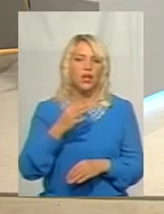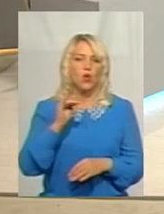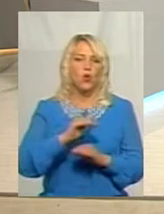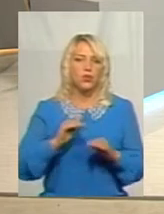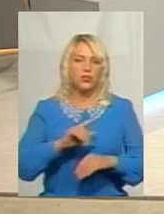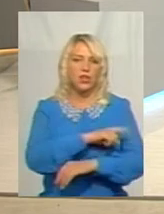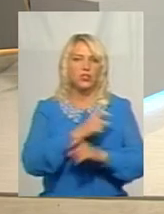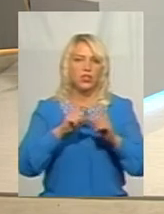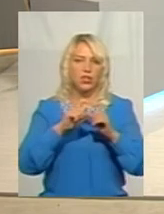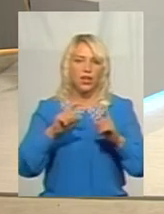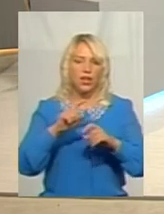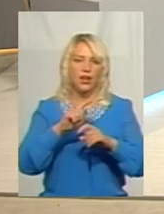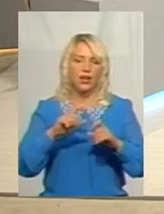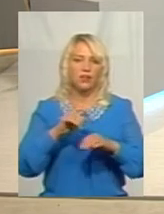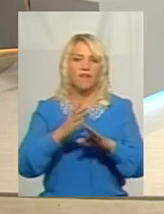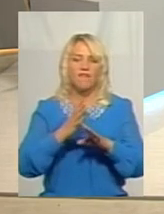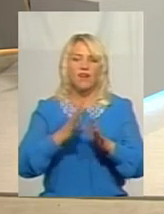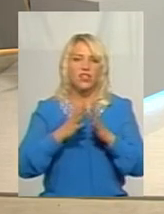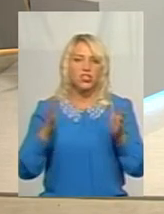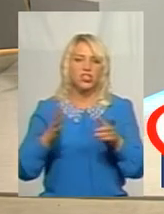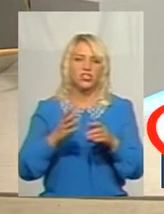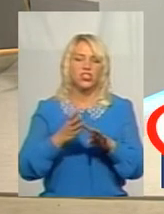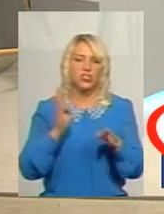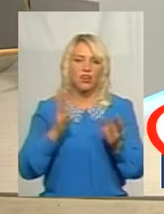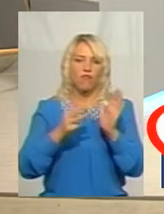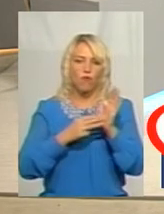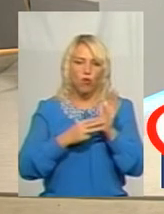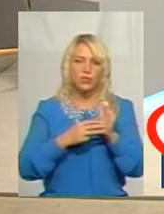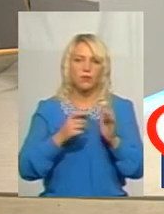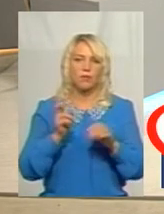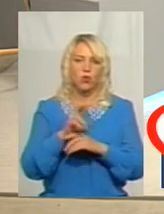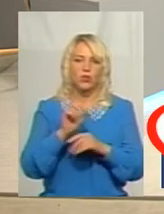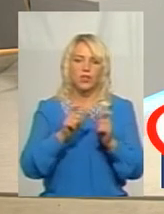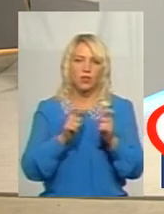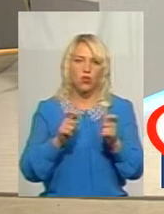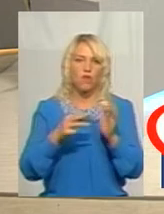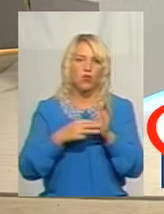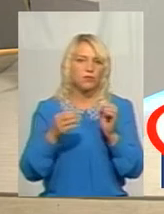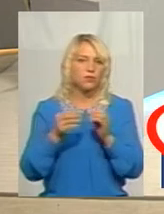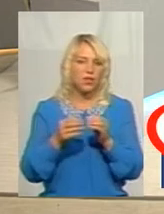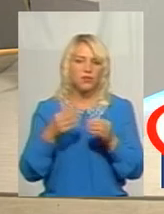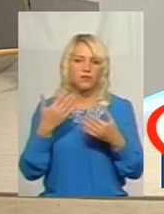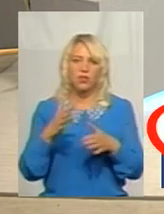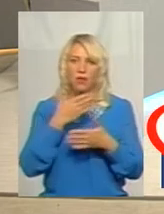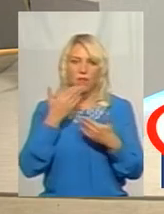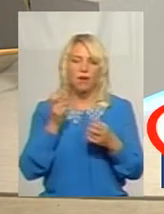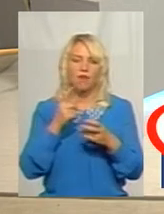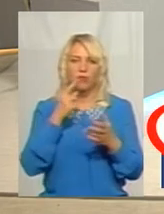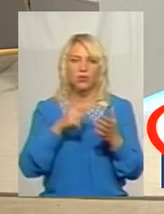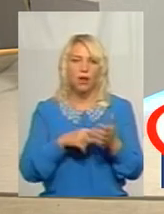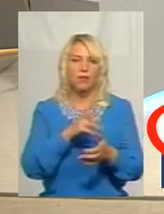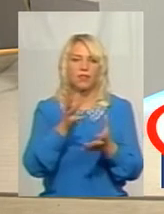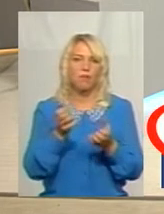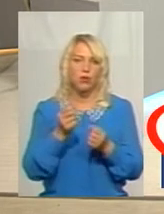лікарні величезні черги. О 8 приходиш за талончиком, о 8:10 їх вже немає. Як потрапити на прийом до лікаря? Як, що з